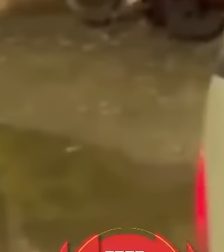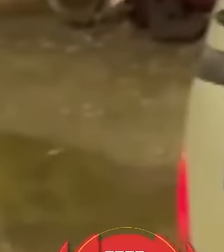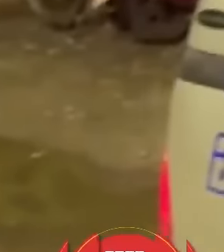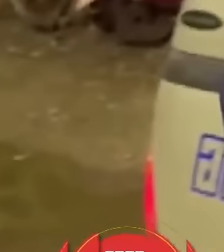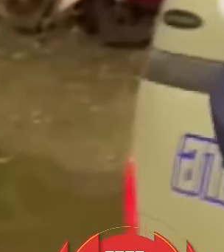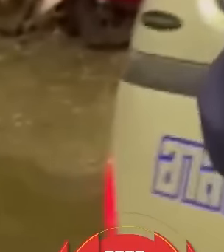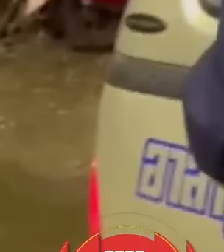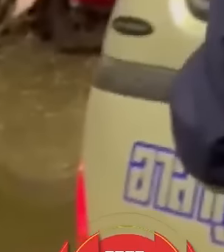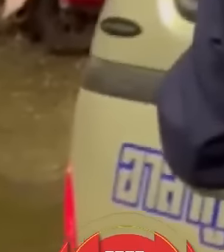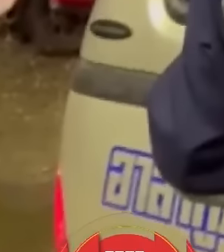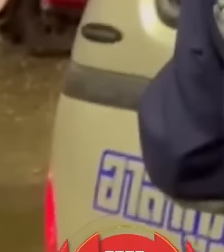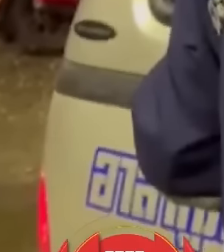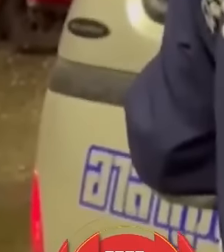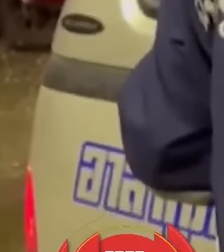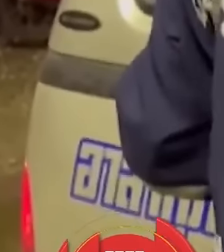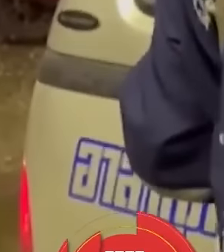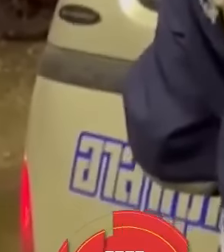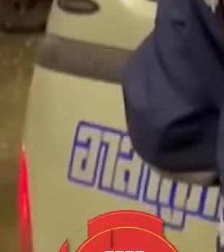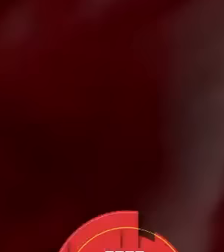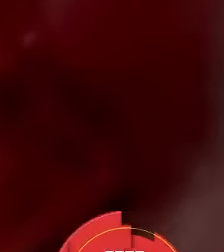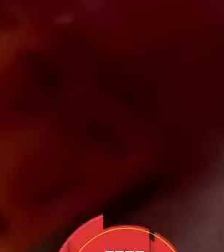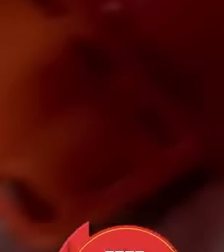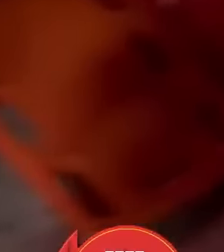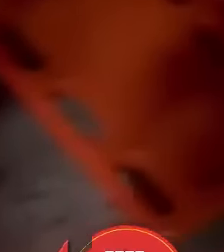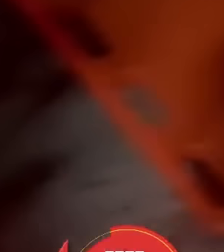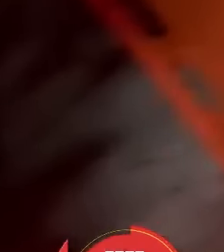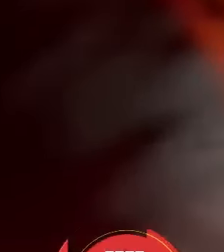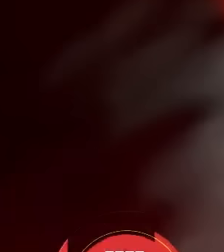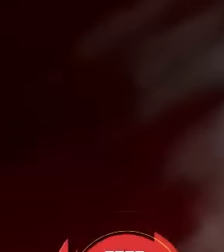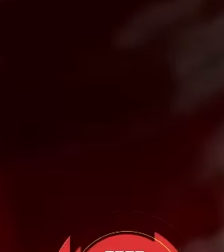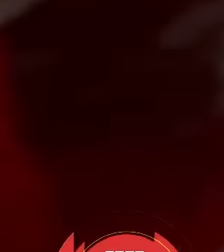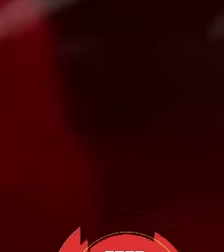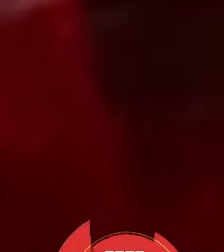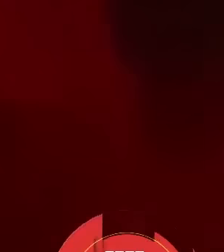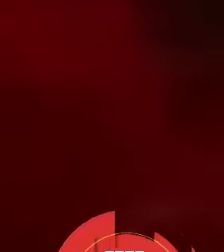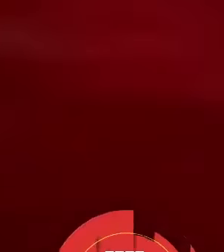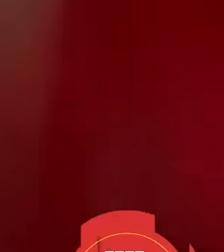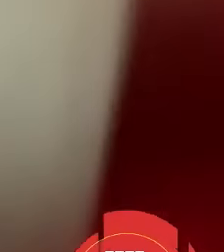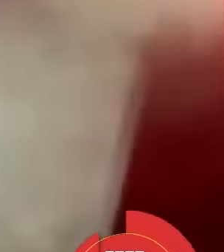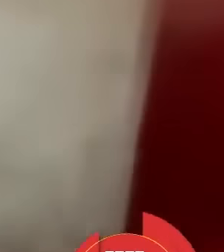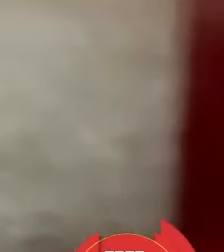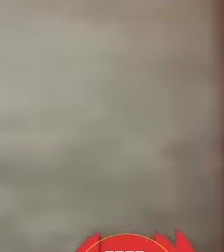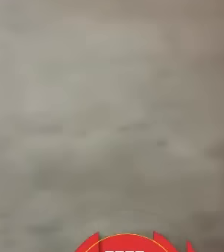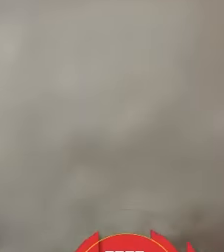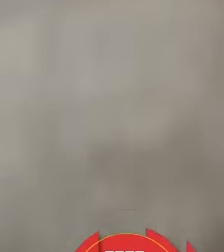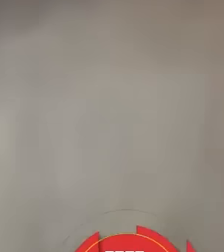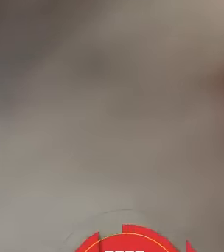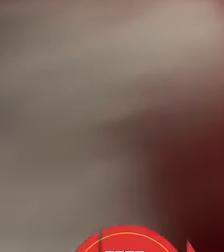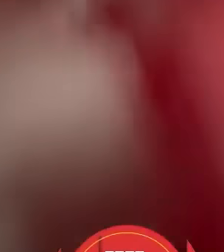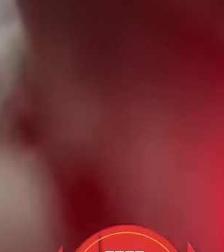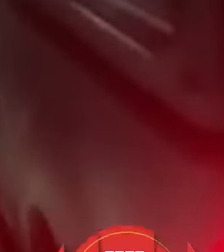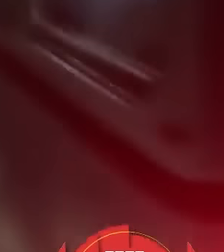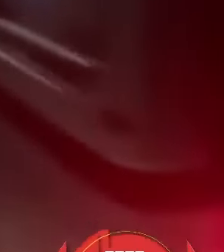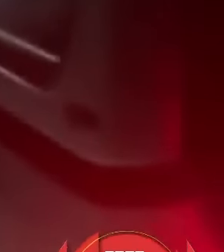ฏว่าเป็นเสือค่ะทีนี้ผู้สื่อข่าวก็เลยโทรศัพท์ไปถามคุณพิทักษ์ อินทศรผอ.ส่วนอนุรักษ์สัตว์ป่